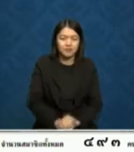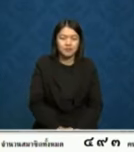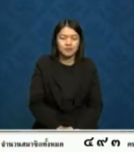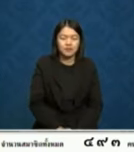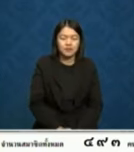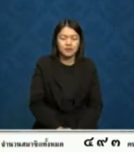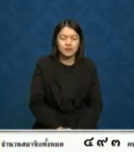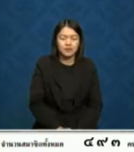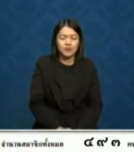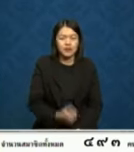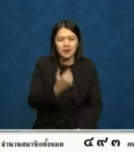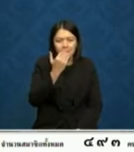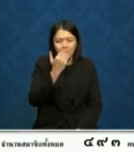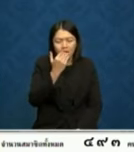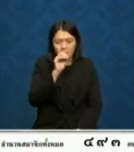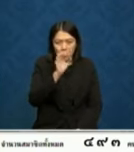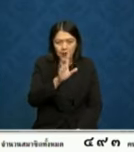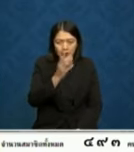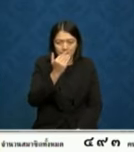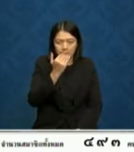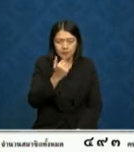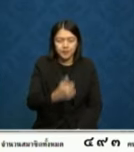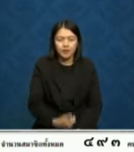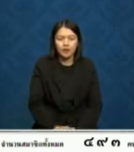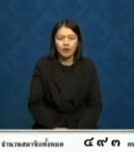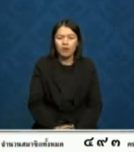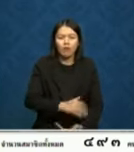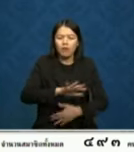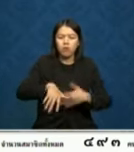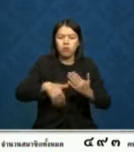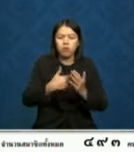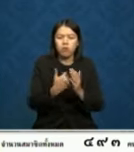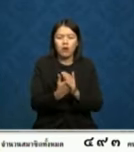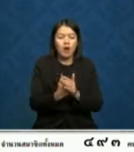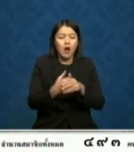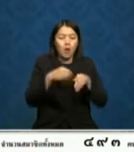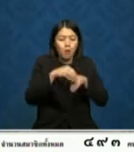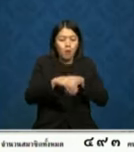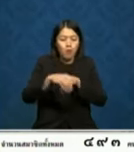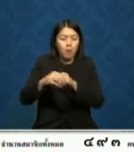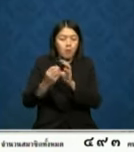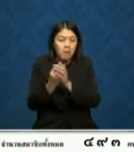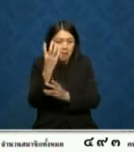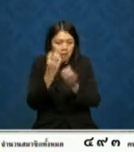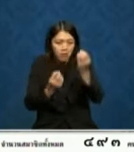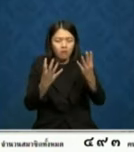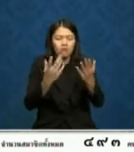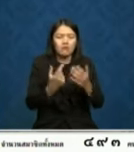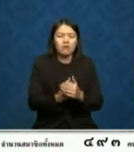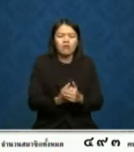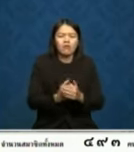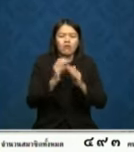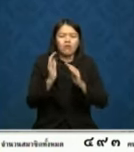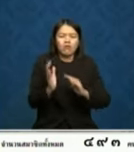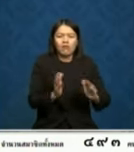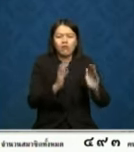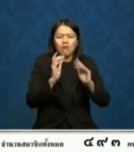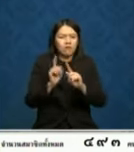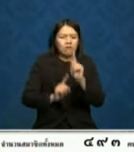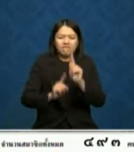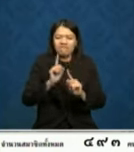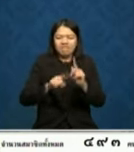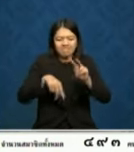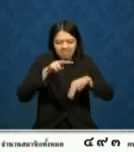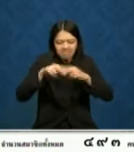ได้เอาประเด็นนี้มาพูดครับท่านประธานครับทั้งหมดนี้ก็คือว่าเวลาปลูกป่าเวลาทำอะไรพวกเยมันไม่มีกระบวนการติดตามประเมิน